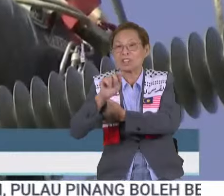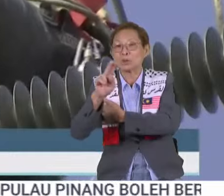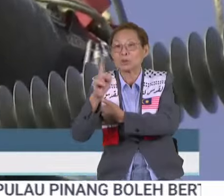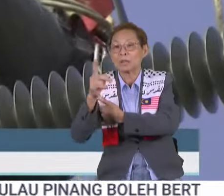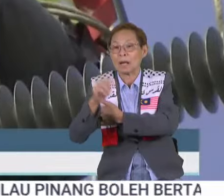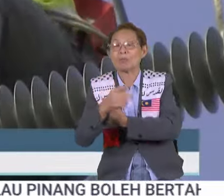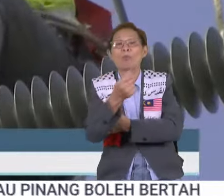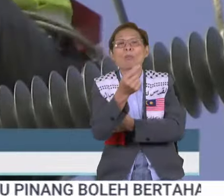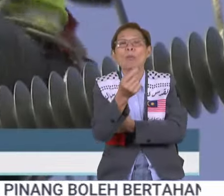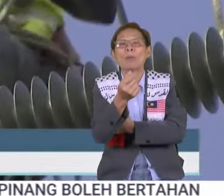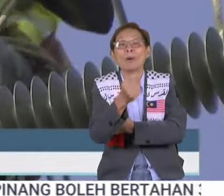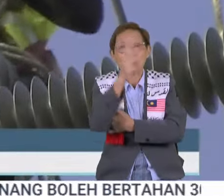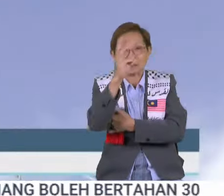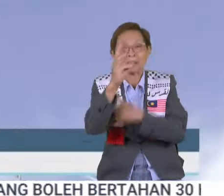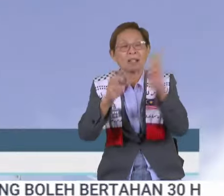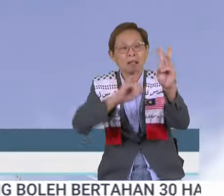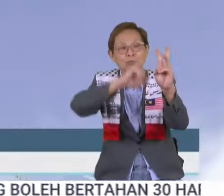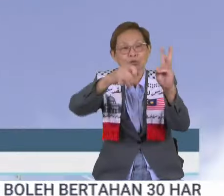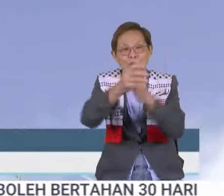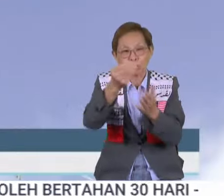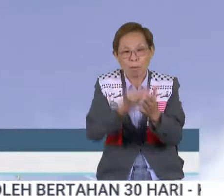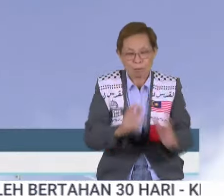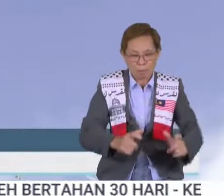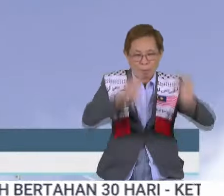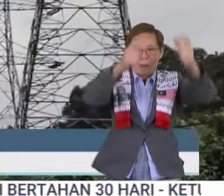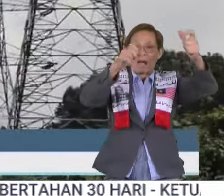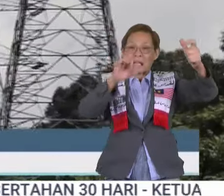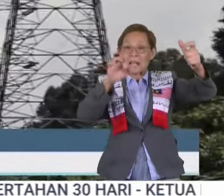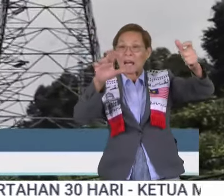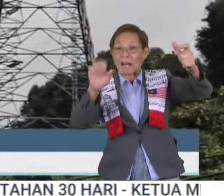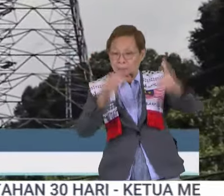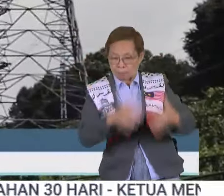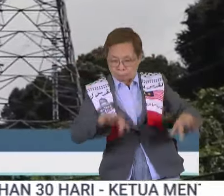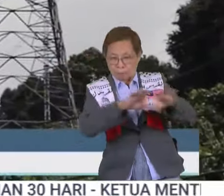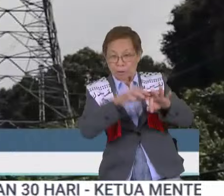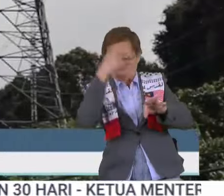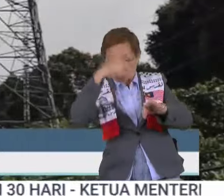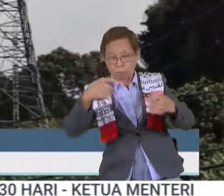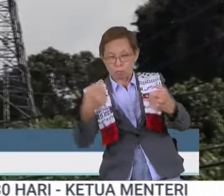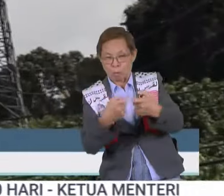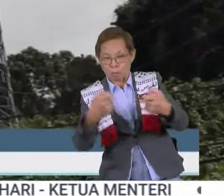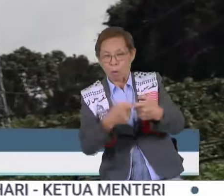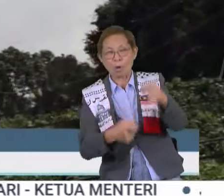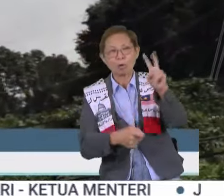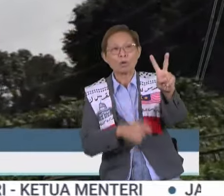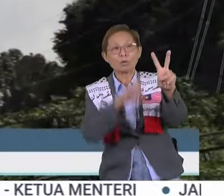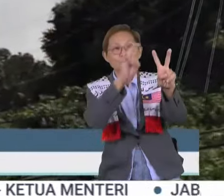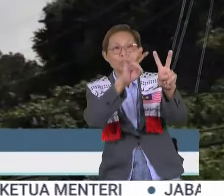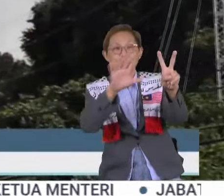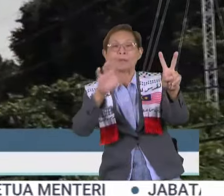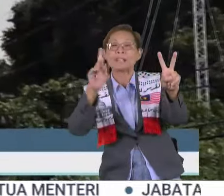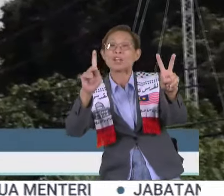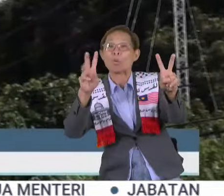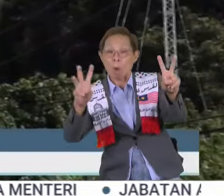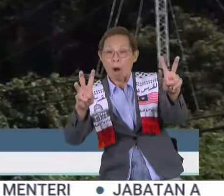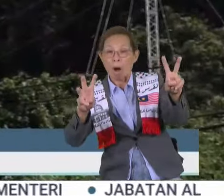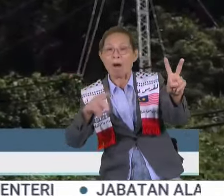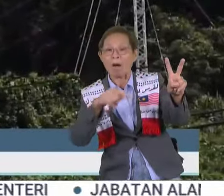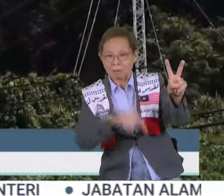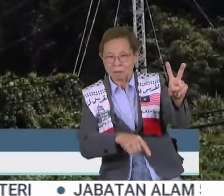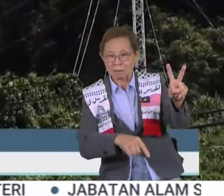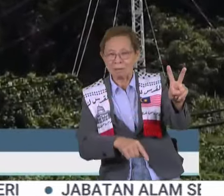Melibatkan kos keseluruhan RM6 juta, menara ERS ini penting untuk talian grid elektrik 275 kV antara Kolopis